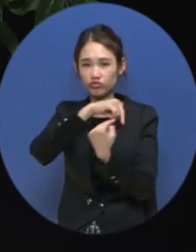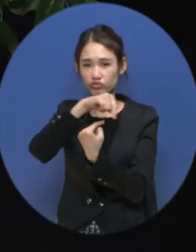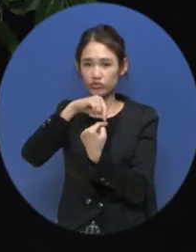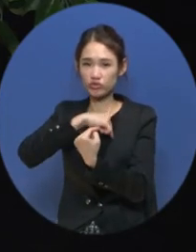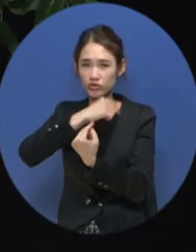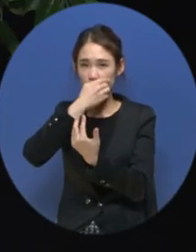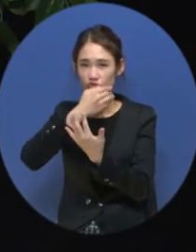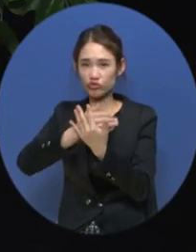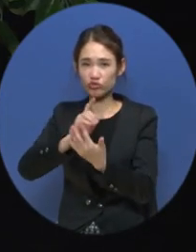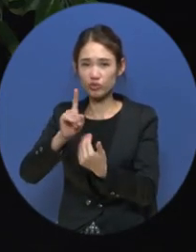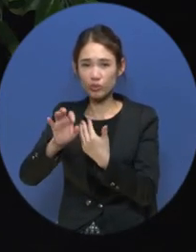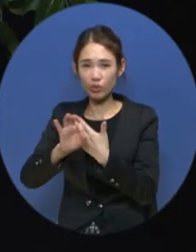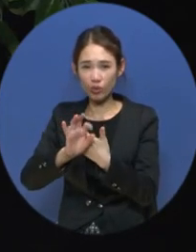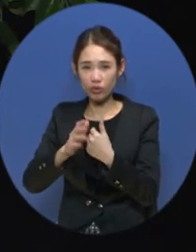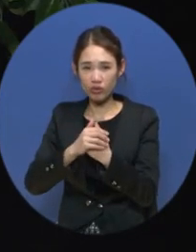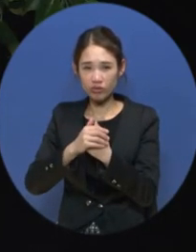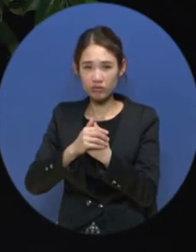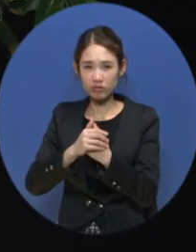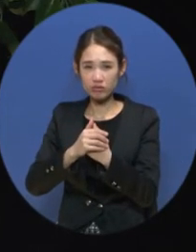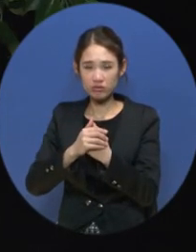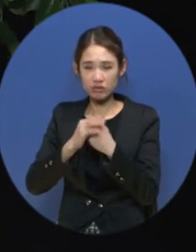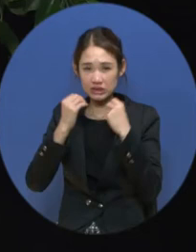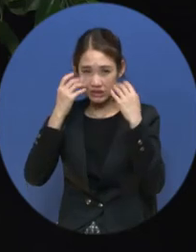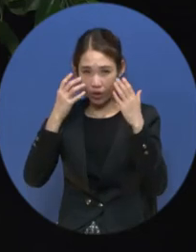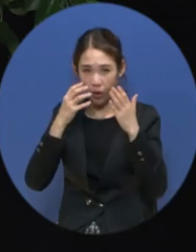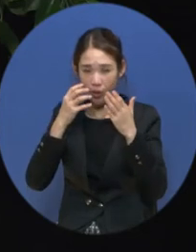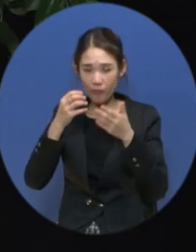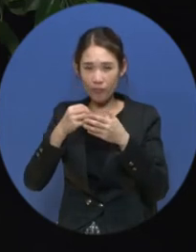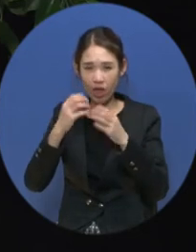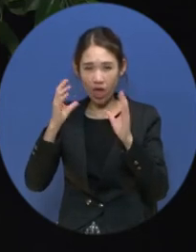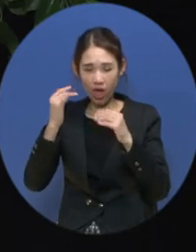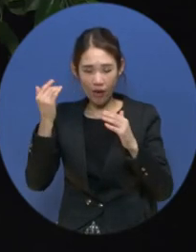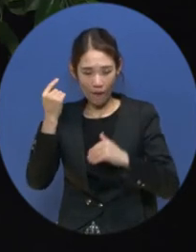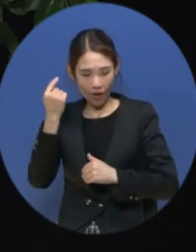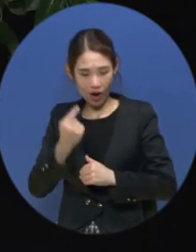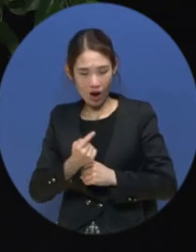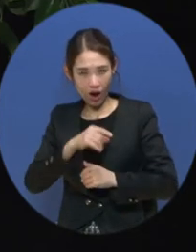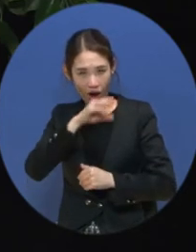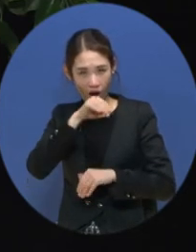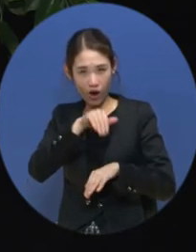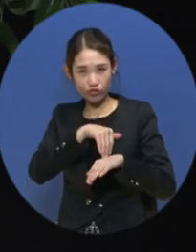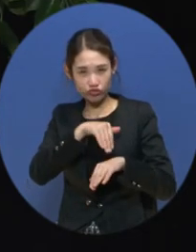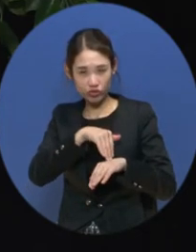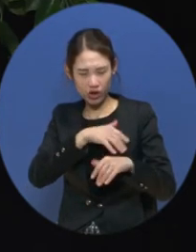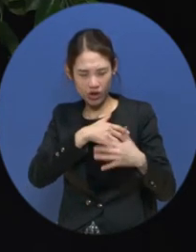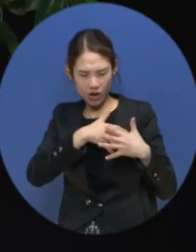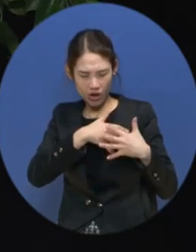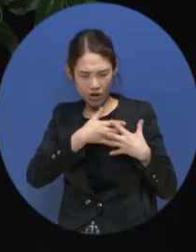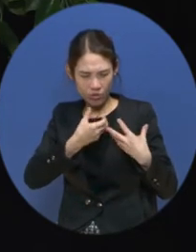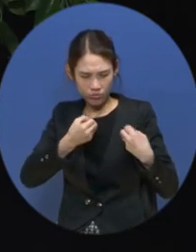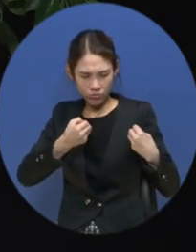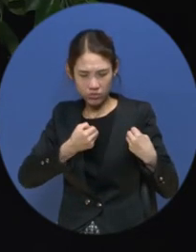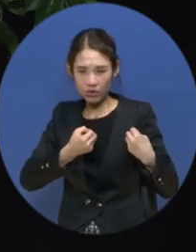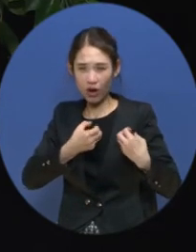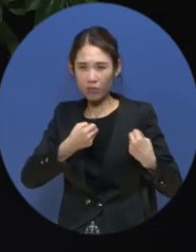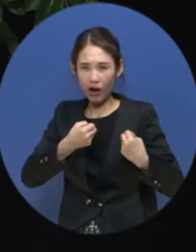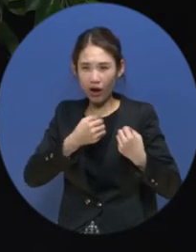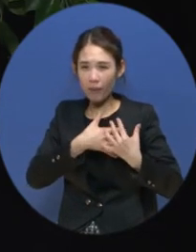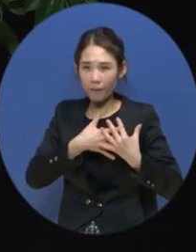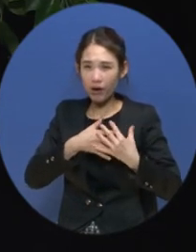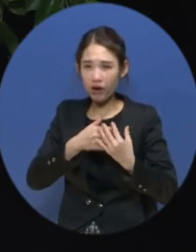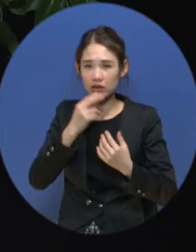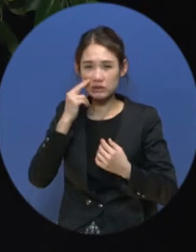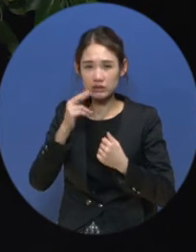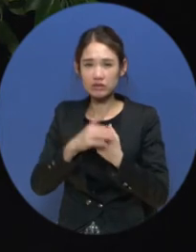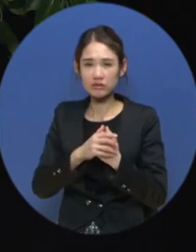뭐냐면 신입원화 적응훈련을 할 때 가장 분리불안이 심한 네. 사실은